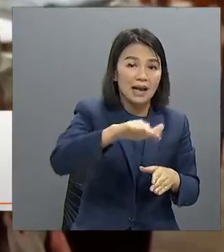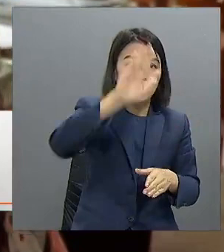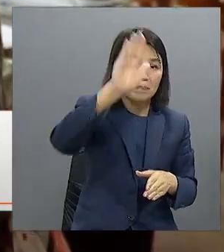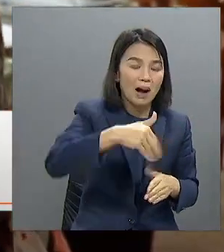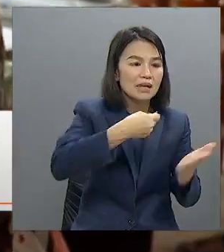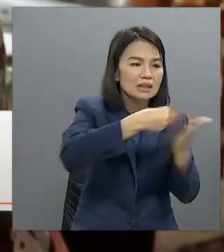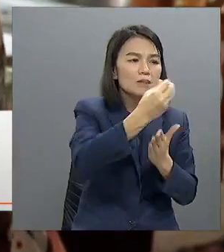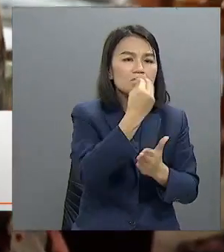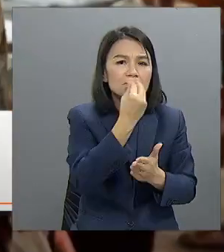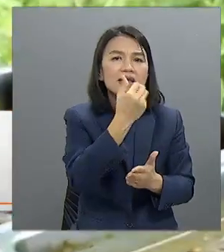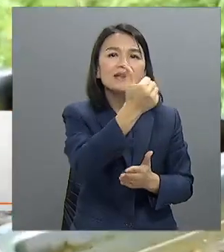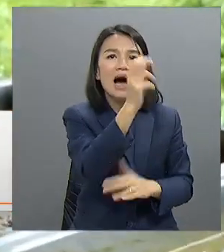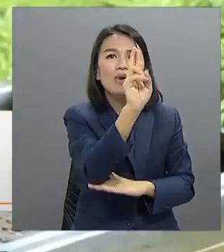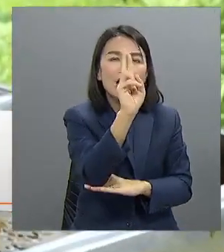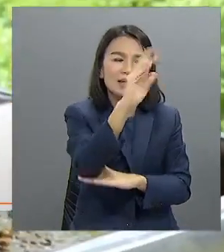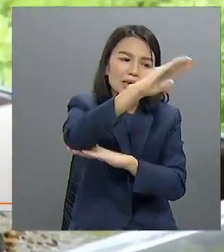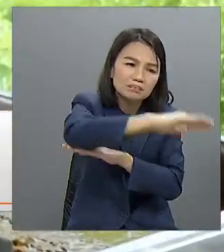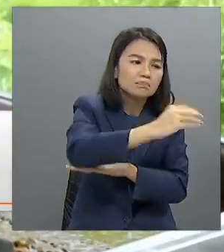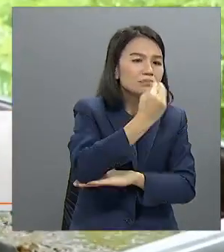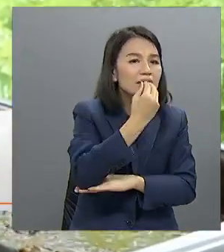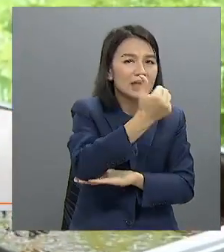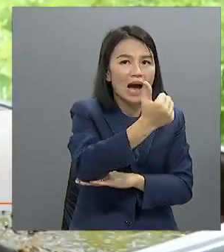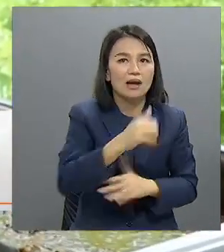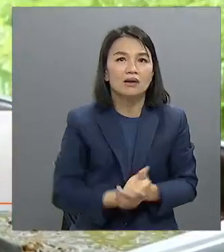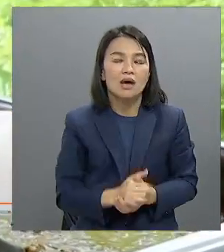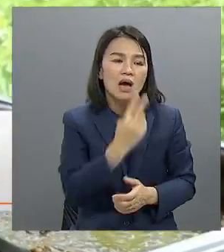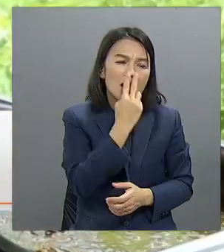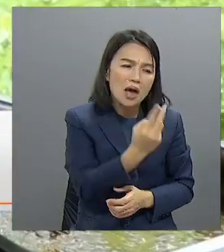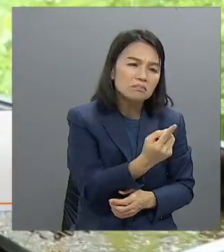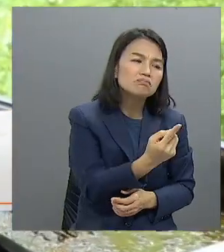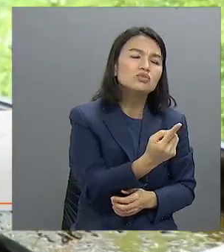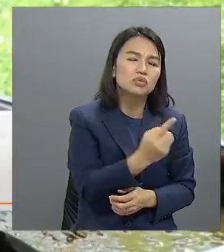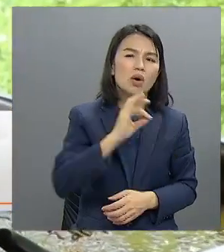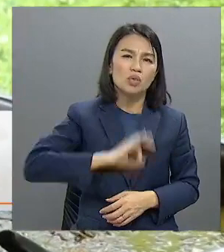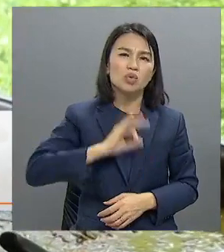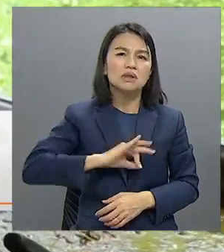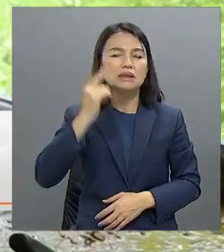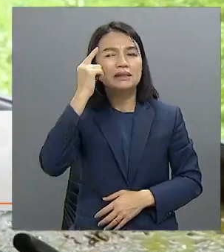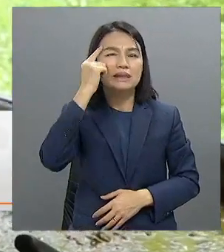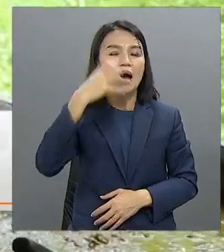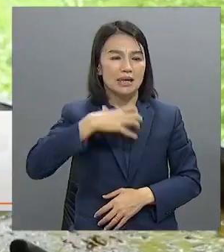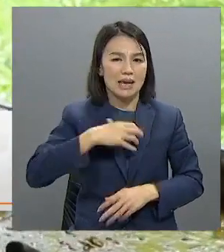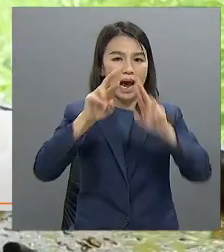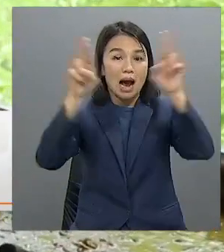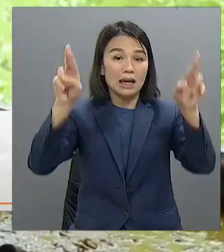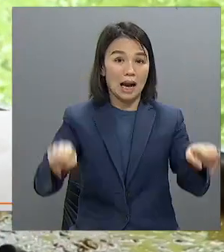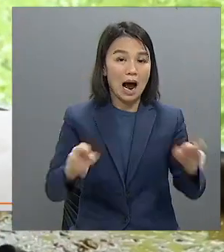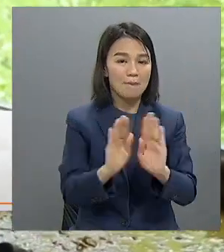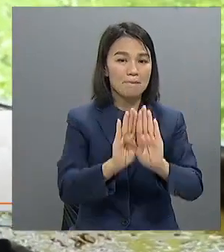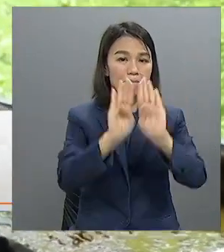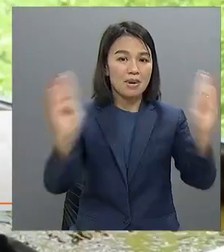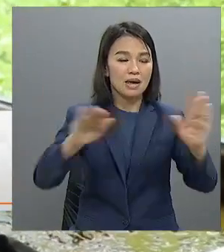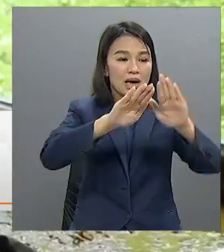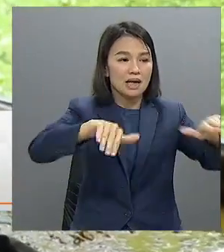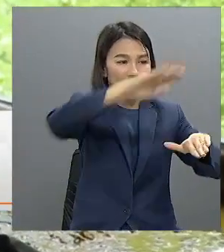ในช่วงเที่ยงและเย็นก่อนกลับบ้านซึ่งพอตัวเองเห็นแบบนั้นเนี่ยก็เกิดความคิดที่จะเปิดร้านอาหารขึ้นเพื่อให้นักเรียนมาซื้อแ